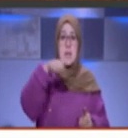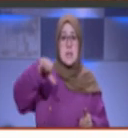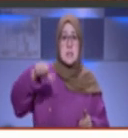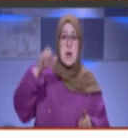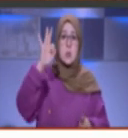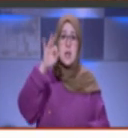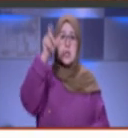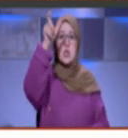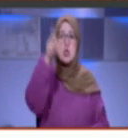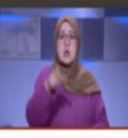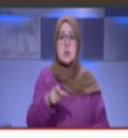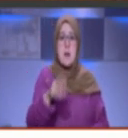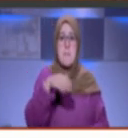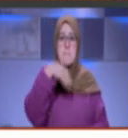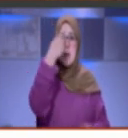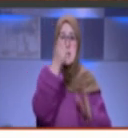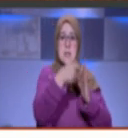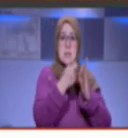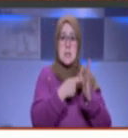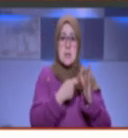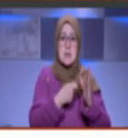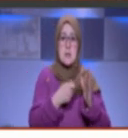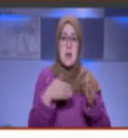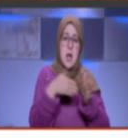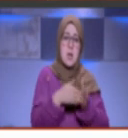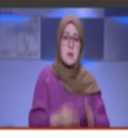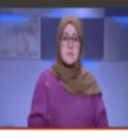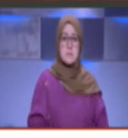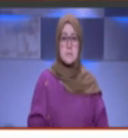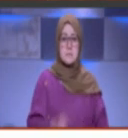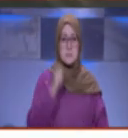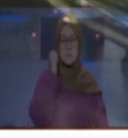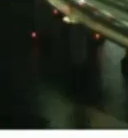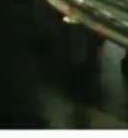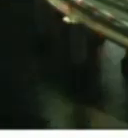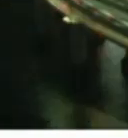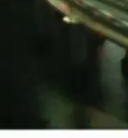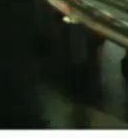1339 حالة بعد تسجيل الإصابات الأخيرة.